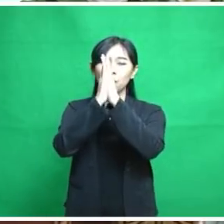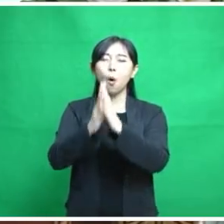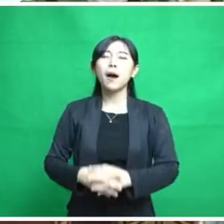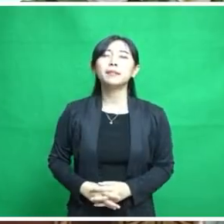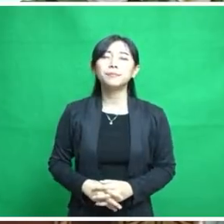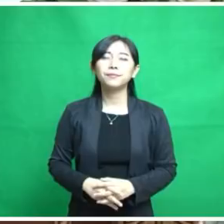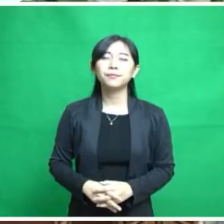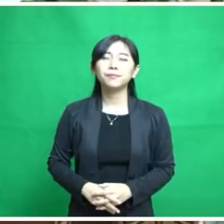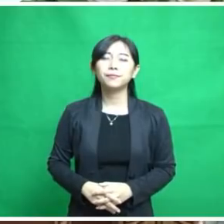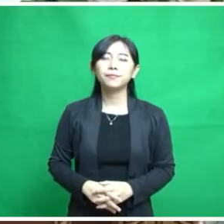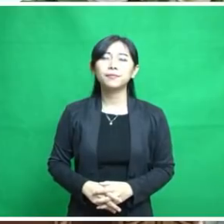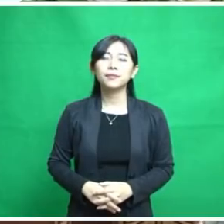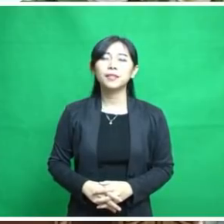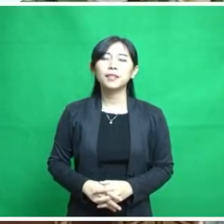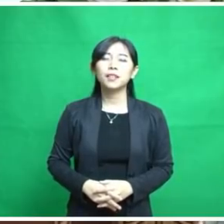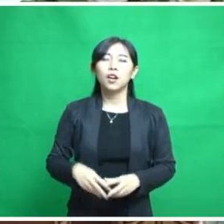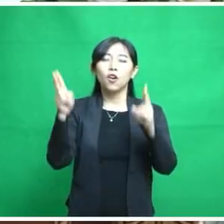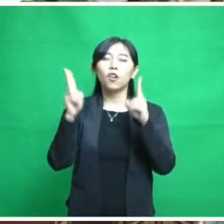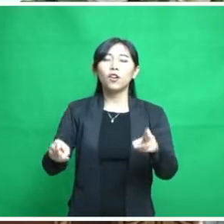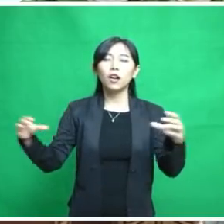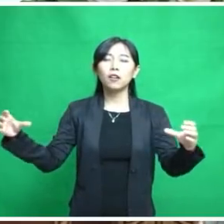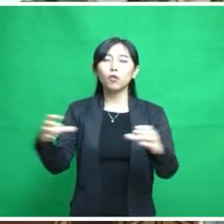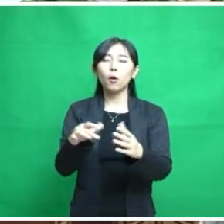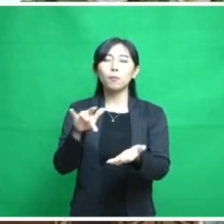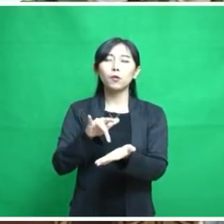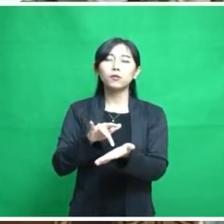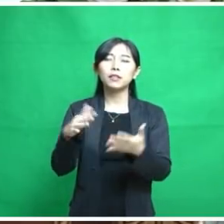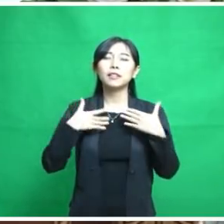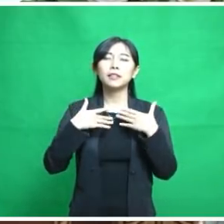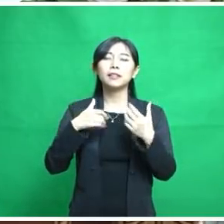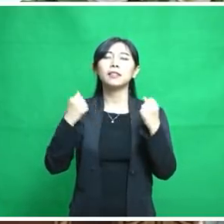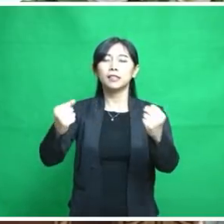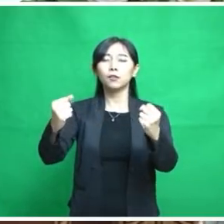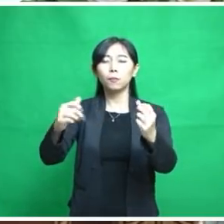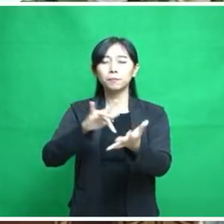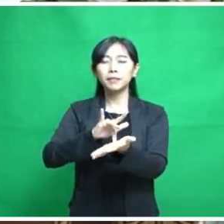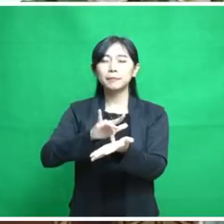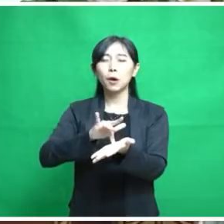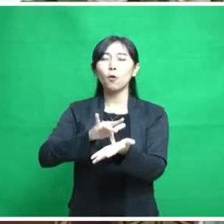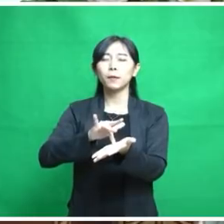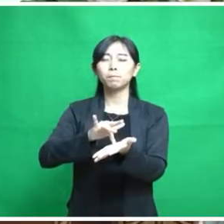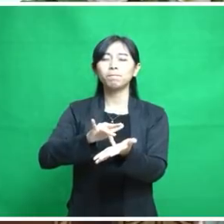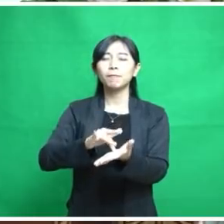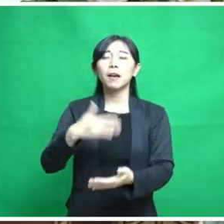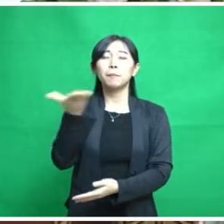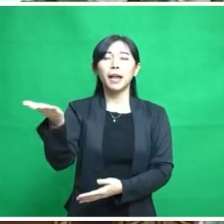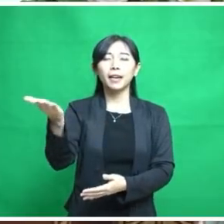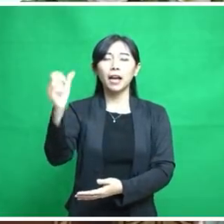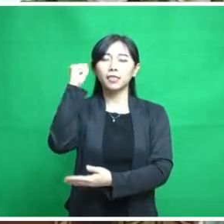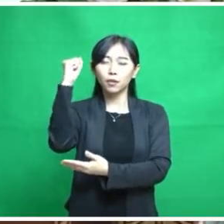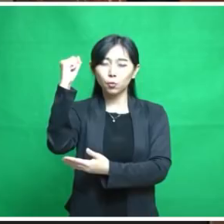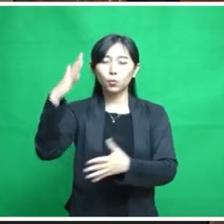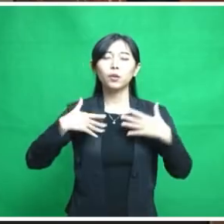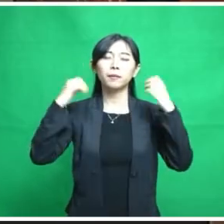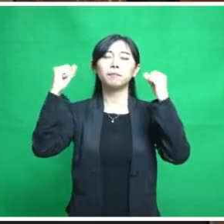Bapa, bagi para medis dan mereka sebagai korban COVID ini, boleh nantinya dikuatkan dan diteguhkan serta